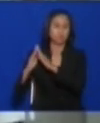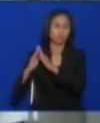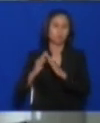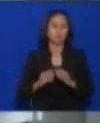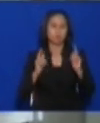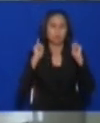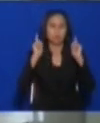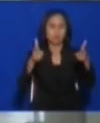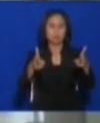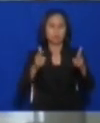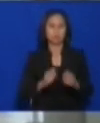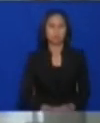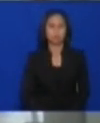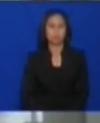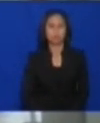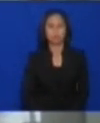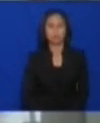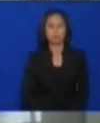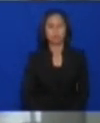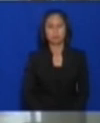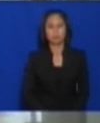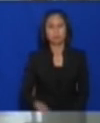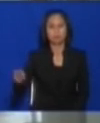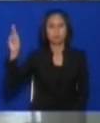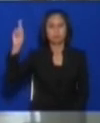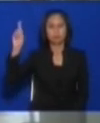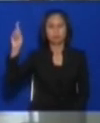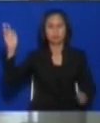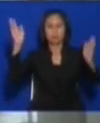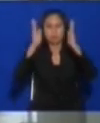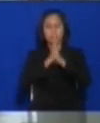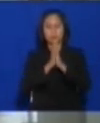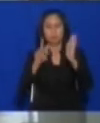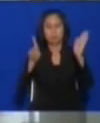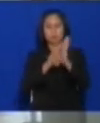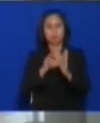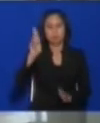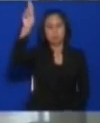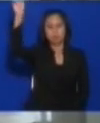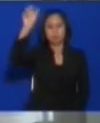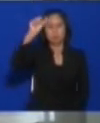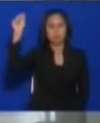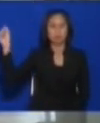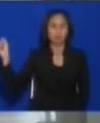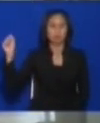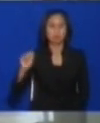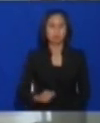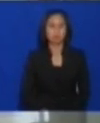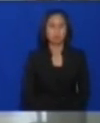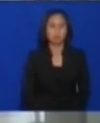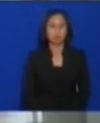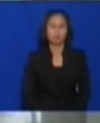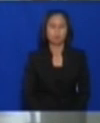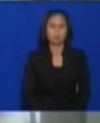g-nya religius berkeyakinan terhadap Tuhan Yang Maha Esa Hai dengan menghargai perbedaan